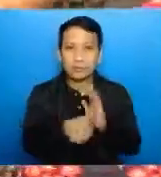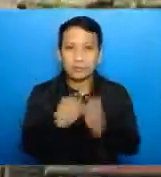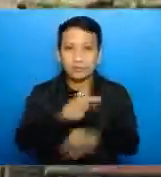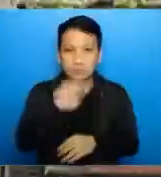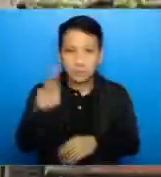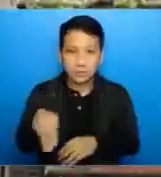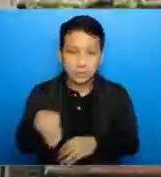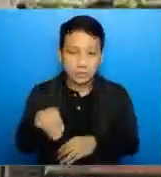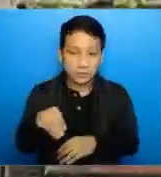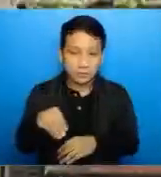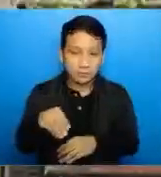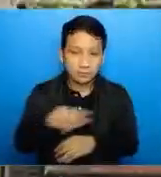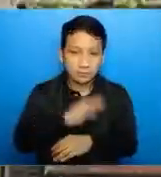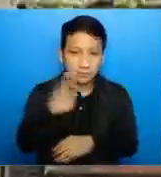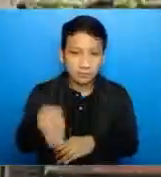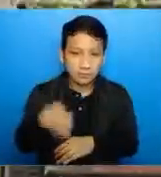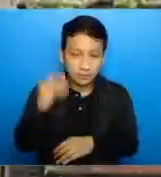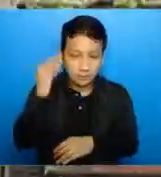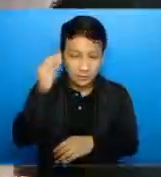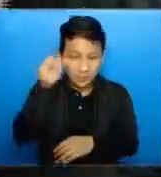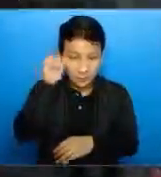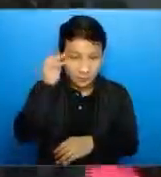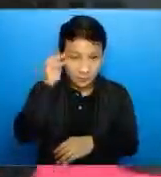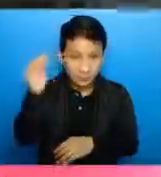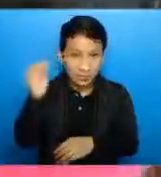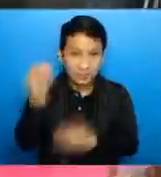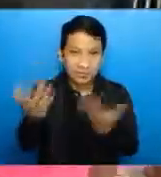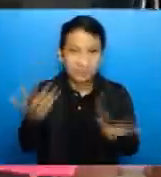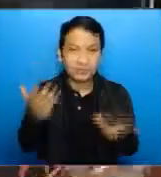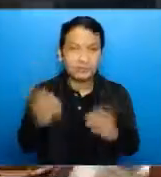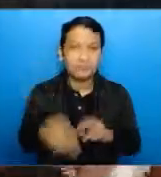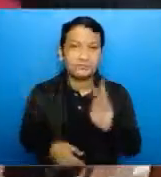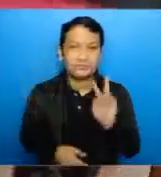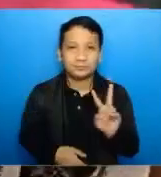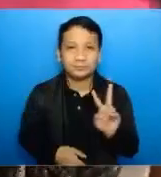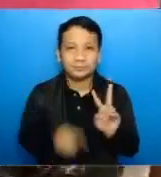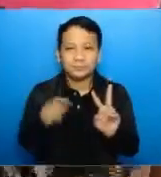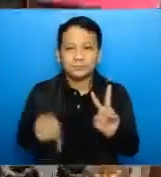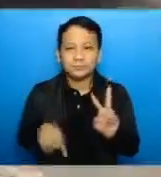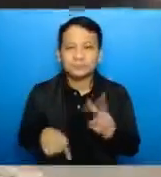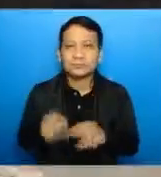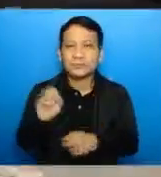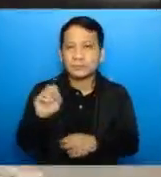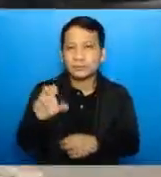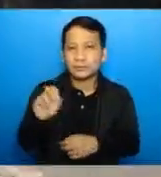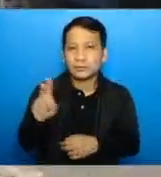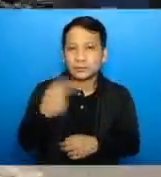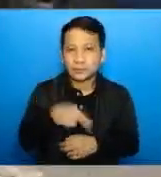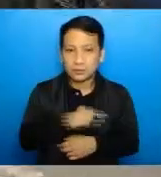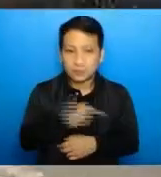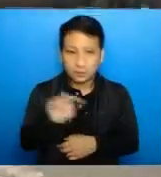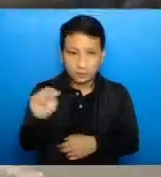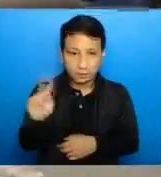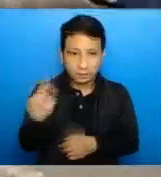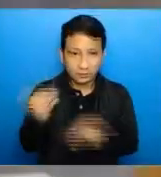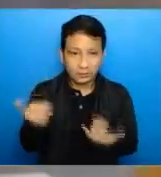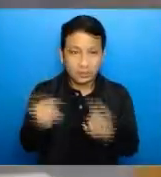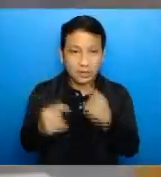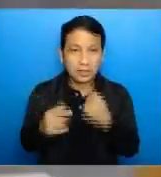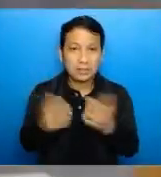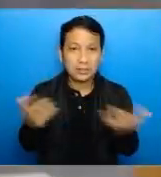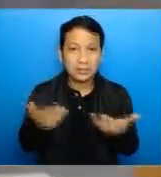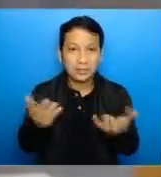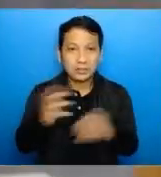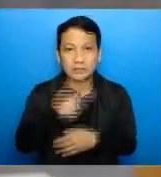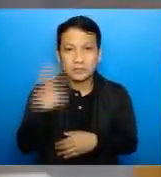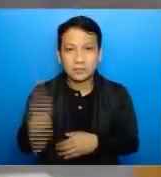Moreno. Una nang inireport ng DOH na 21 local case ng Delta variant ng bansa ay nasa Maynila.